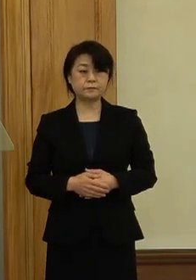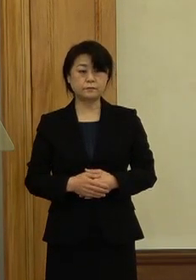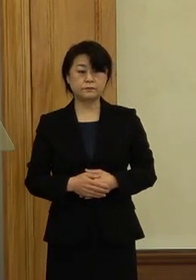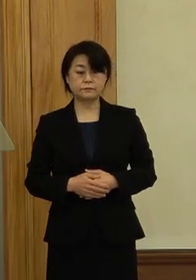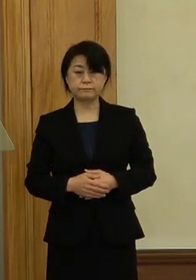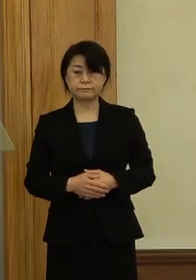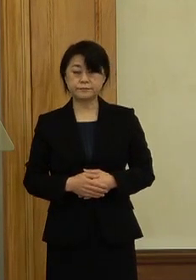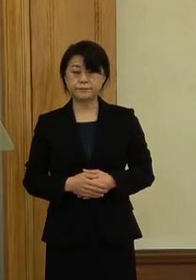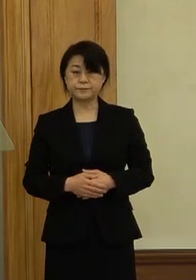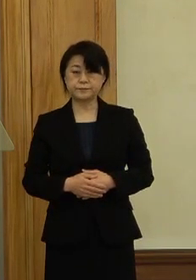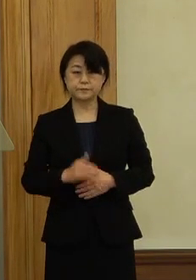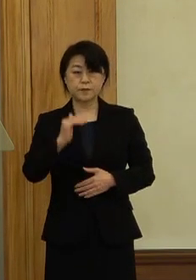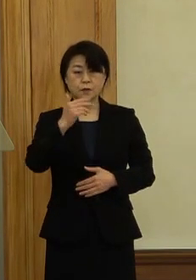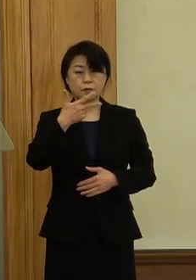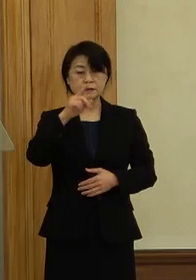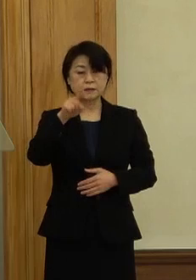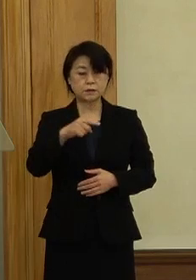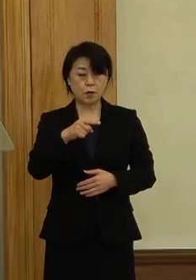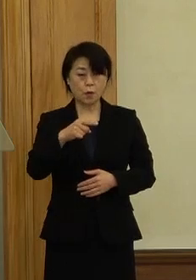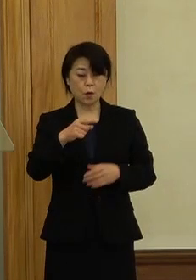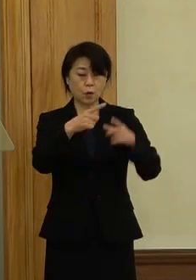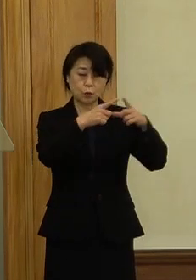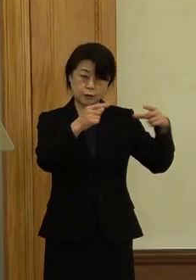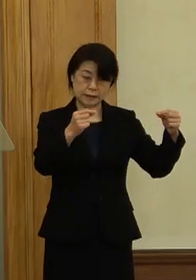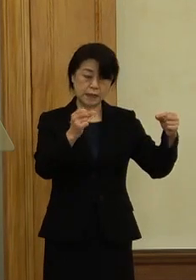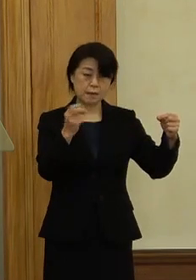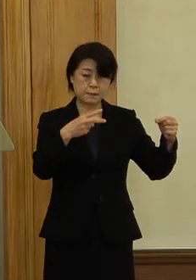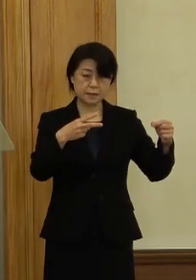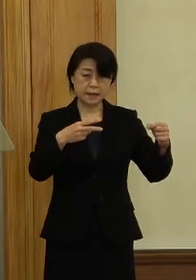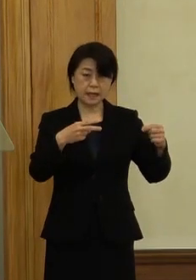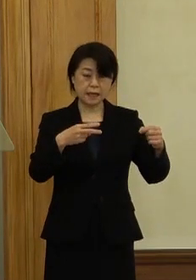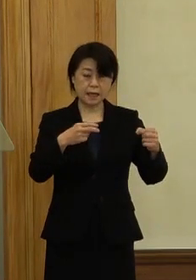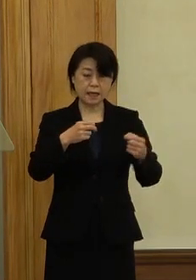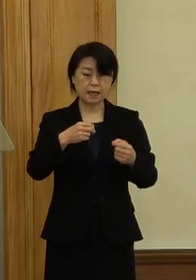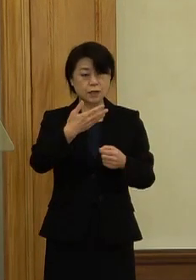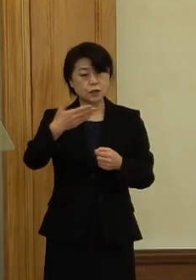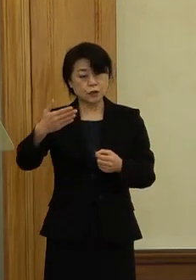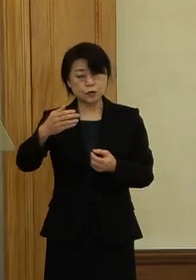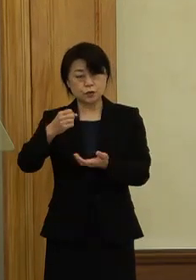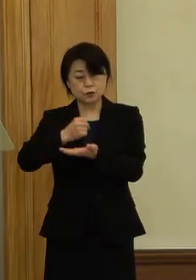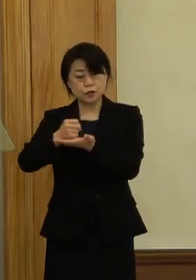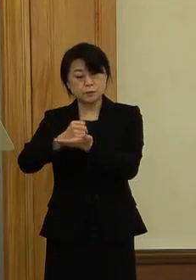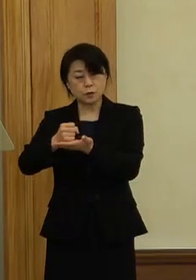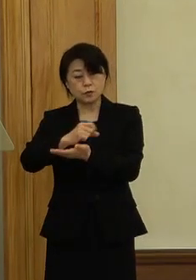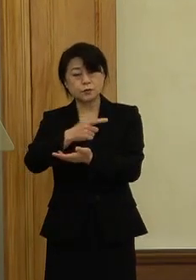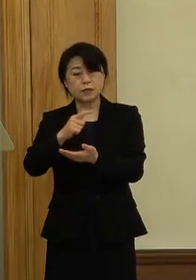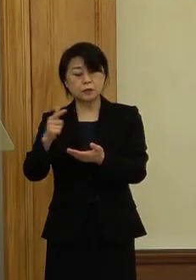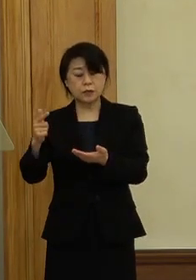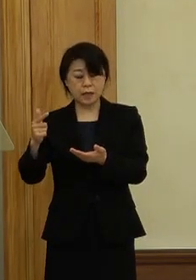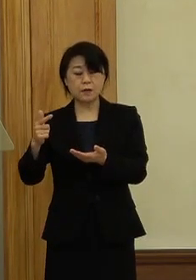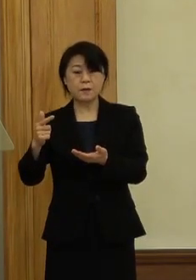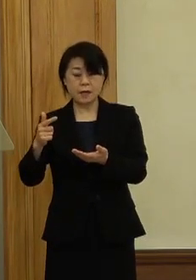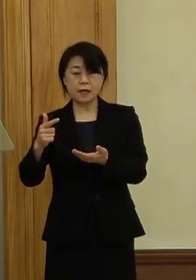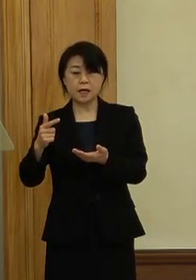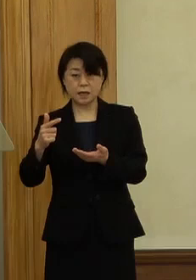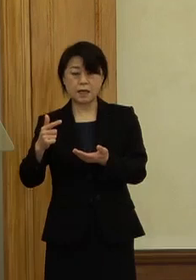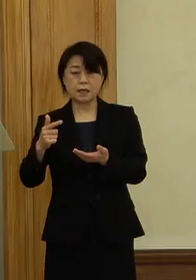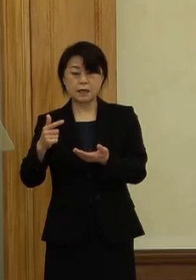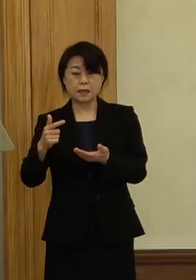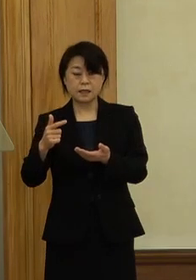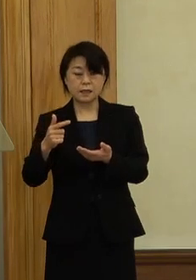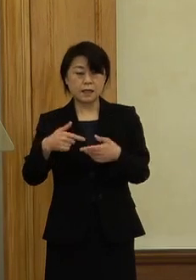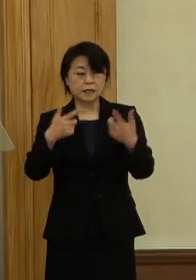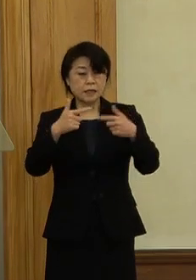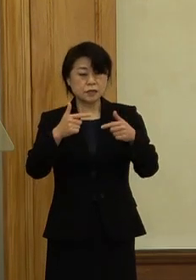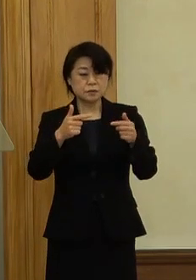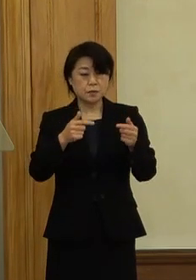県美、越の国、また水墨などでは常設展とともに企画